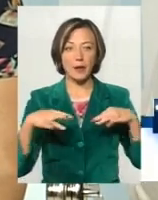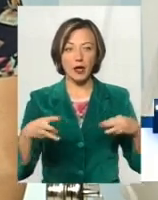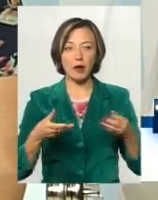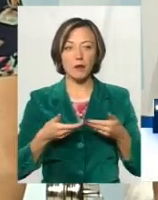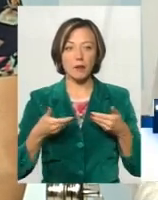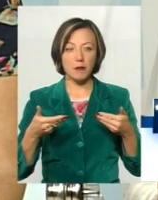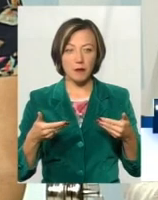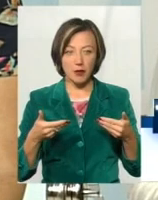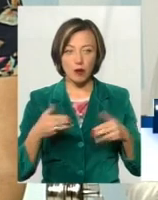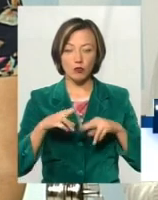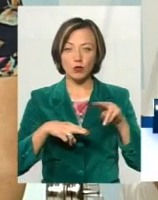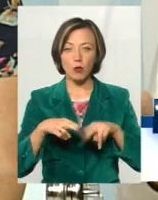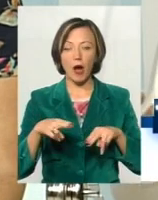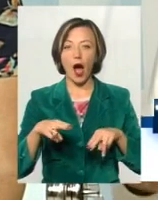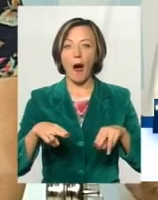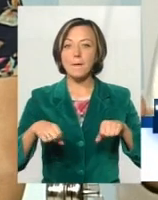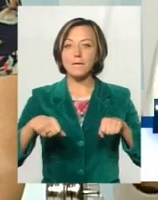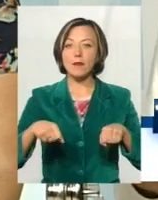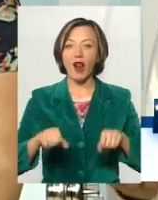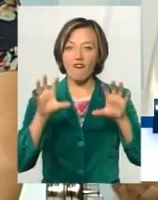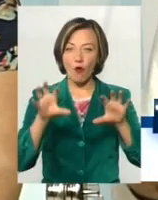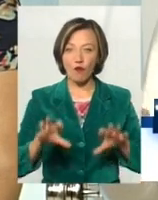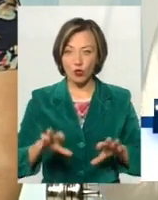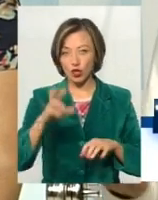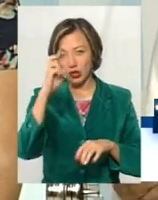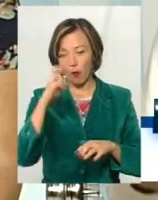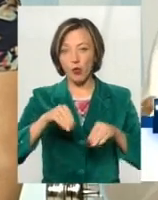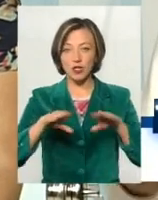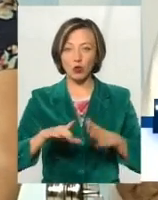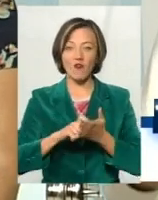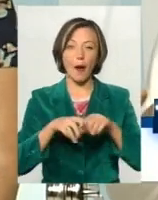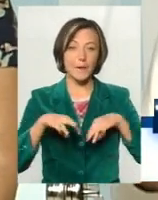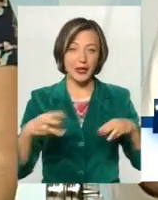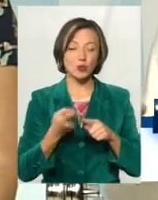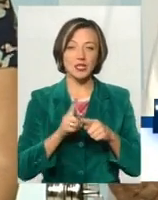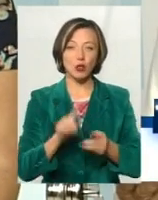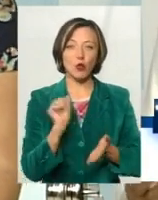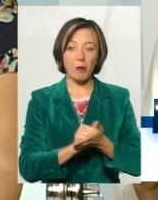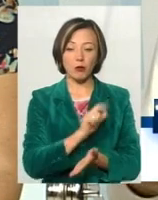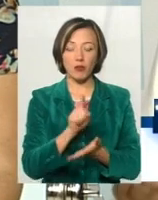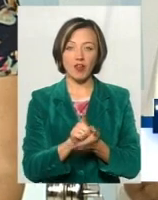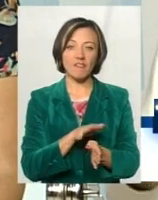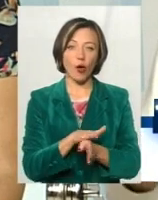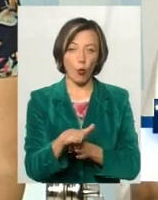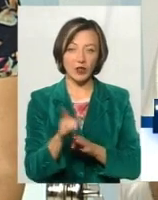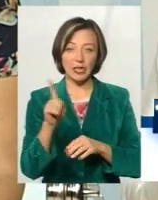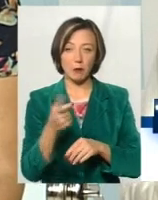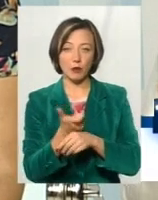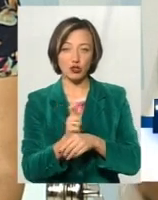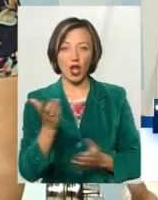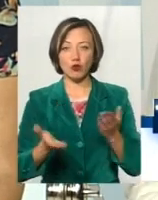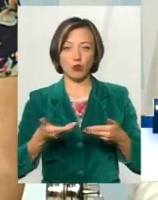будуємо правову державу, а тому для нас постанова Кабміну – це є документ, який ми повинні виконувати, тим більше, якщо ми